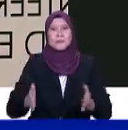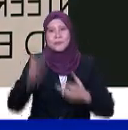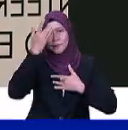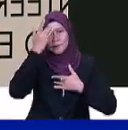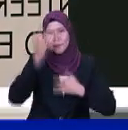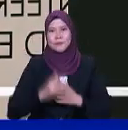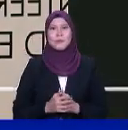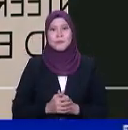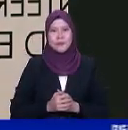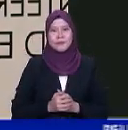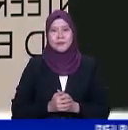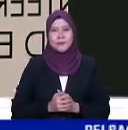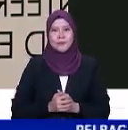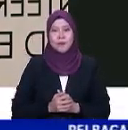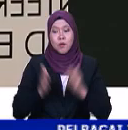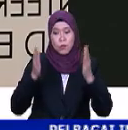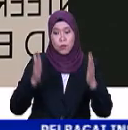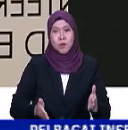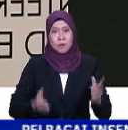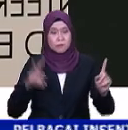Orang yang dijangkiti itu akan mudah